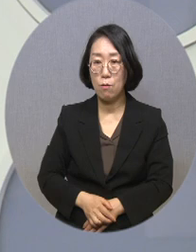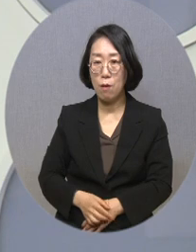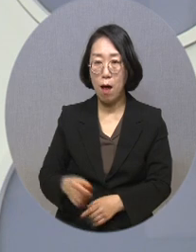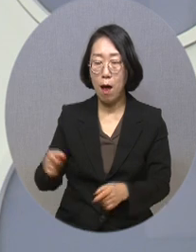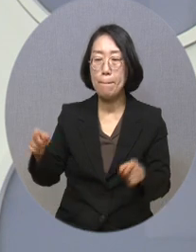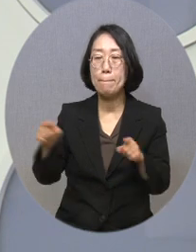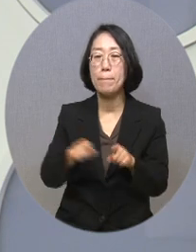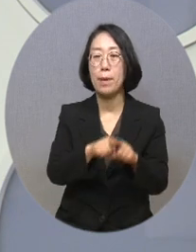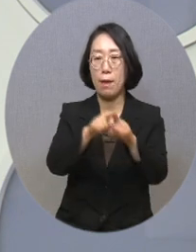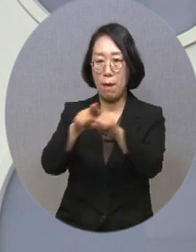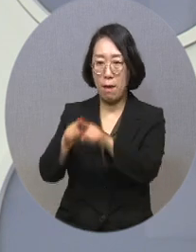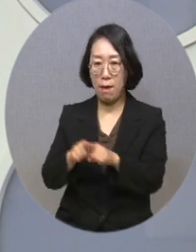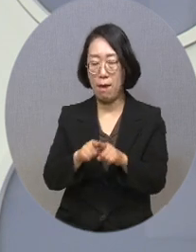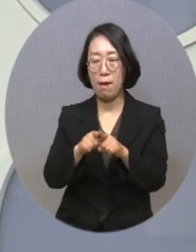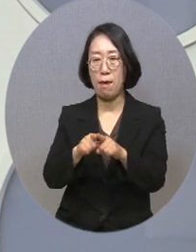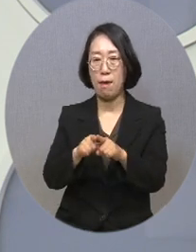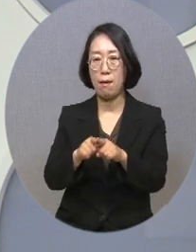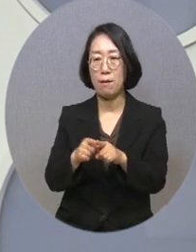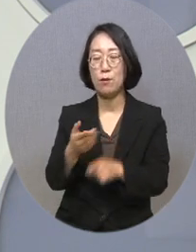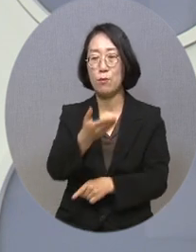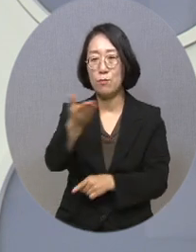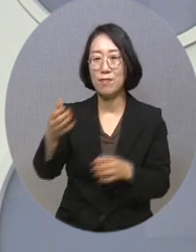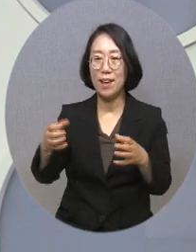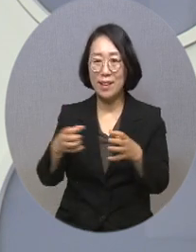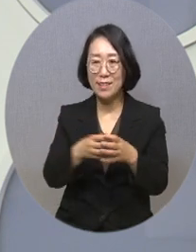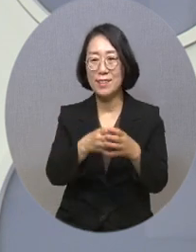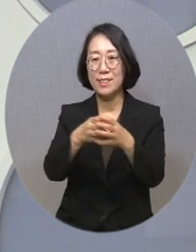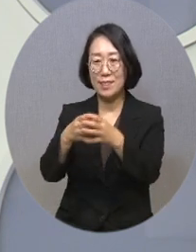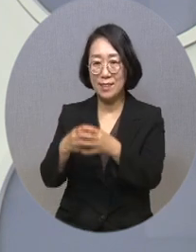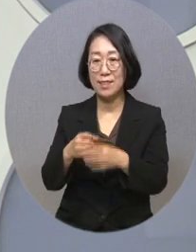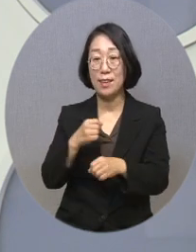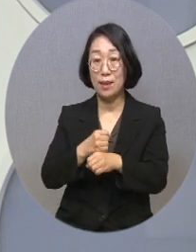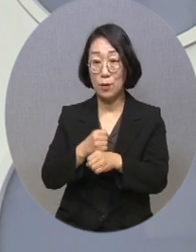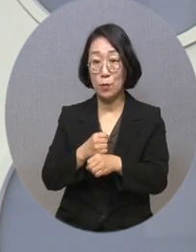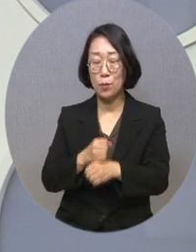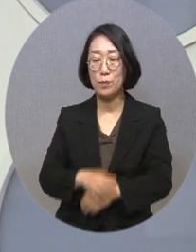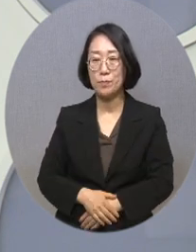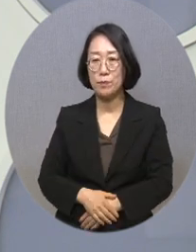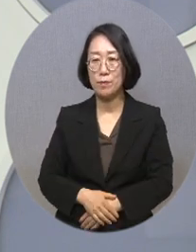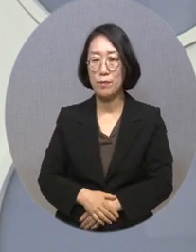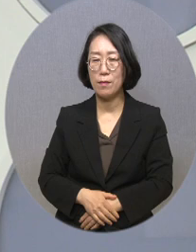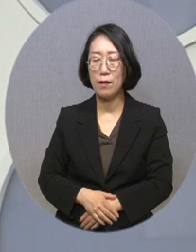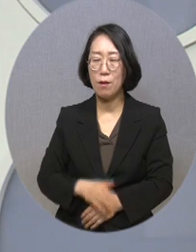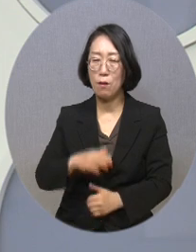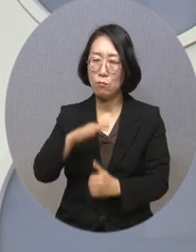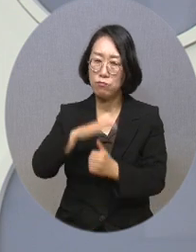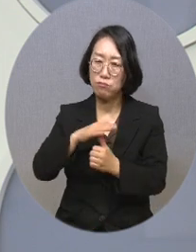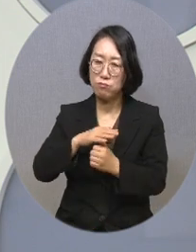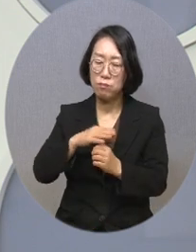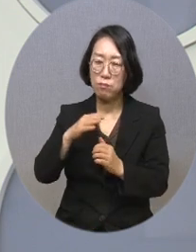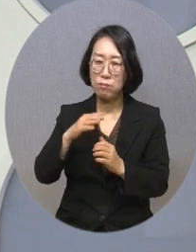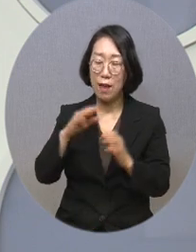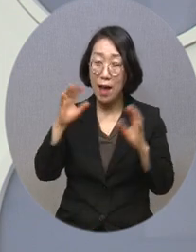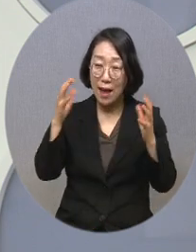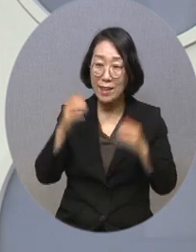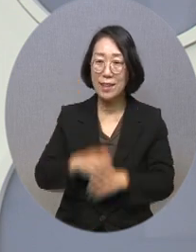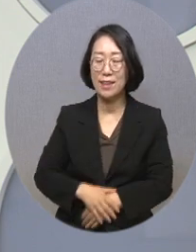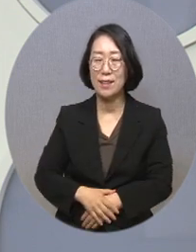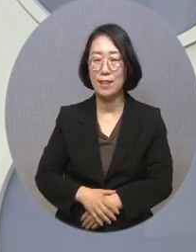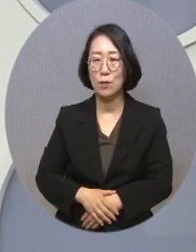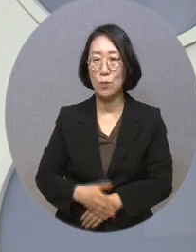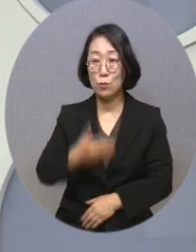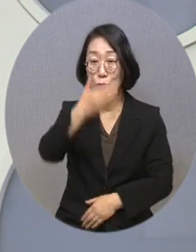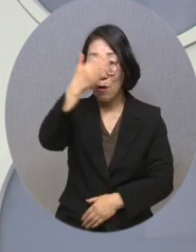함께 국민들이 함께하는 그런 일들 또 우리 아주 어린 아이들, 학생들 그리고